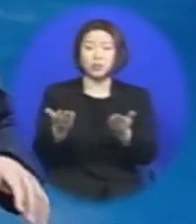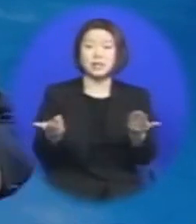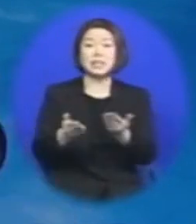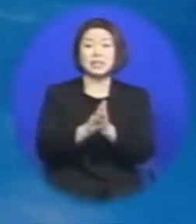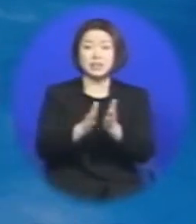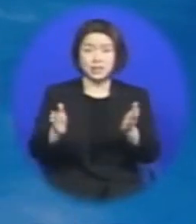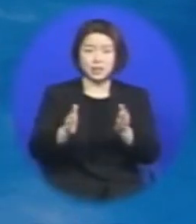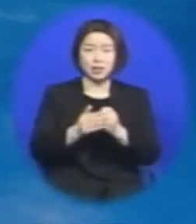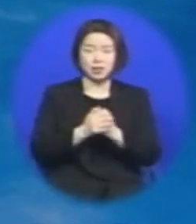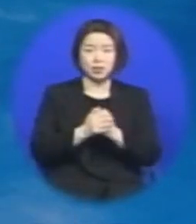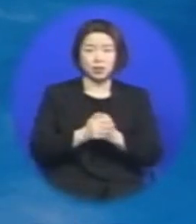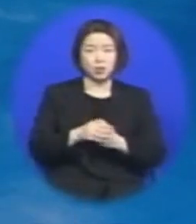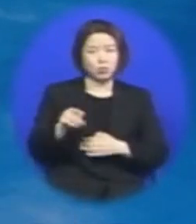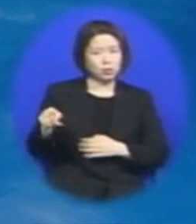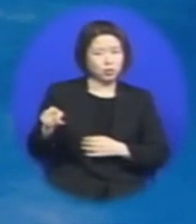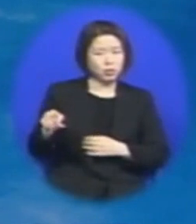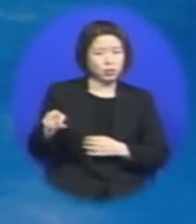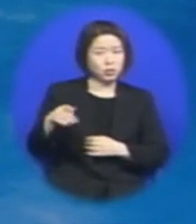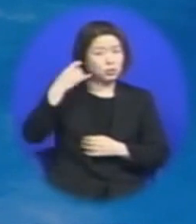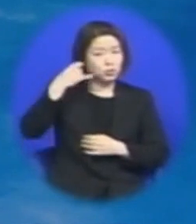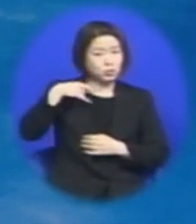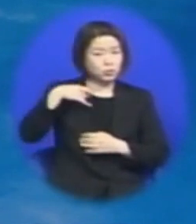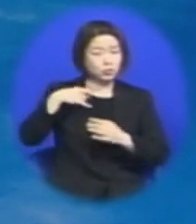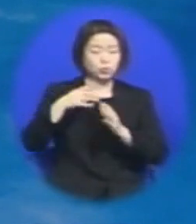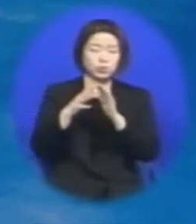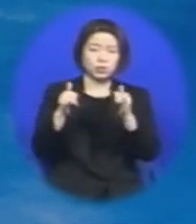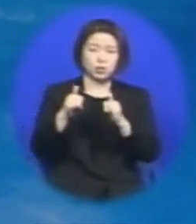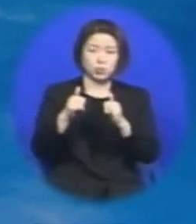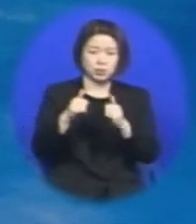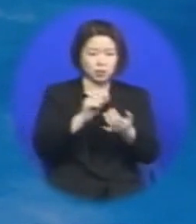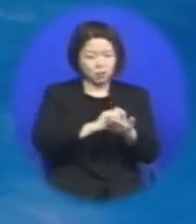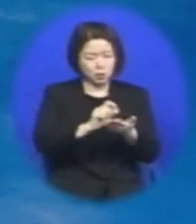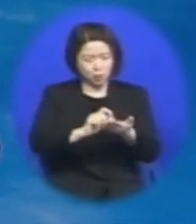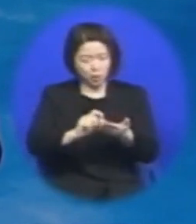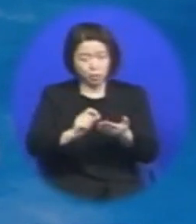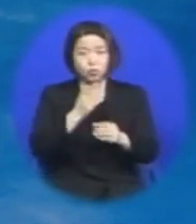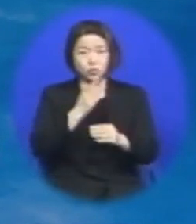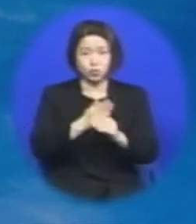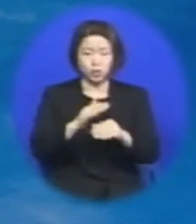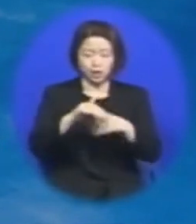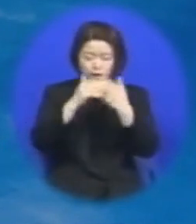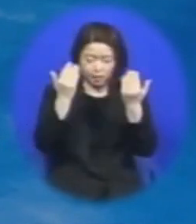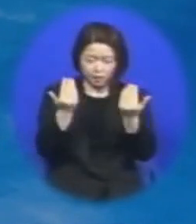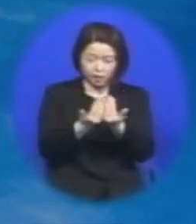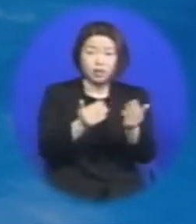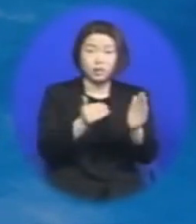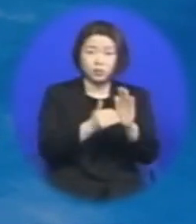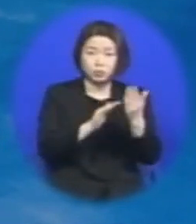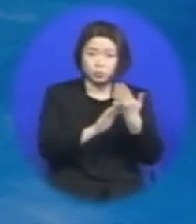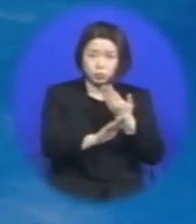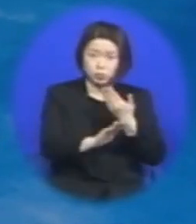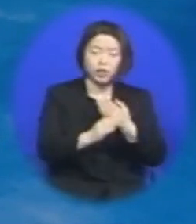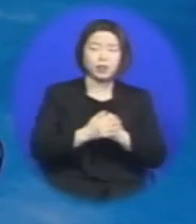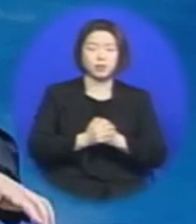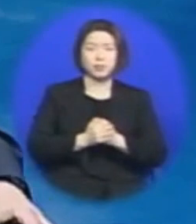이분이 번역을 하다가 너무 은혜를 받았어요 성경을 다 번역하고 난